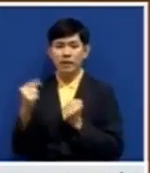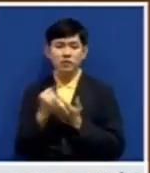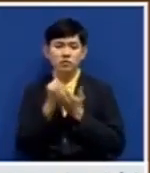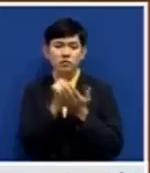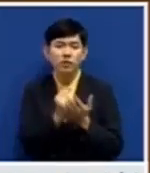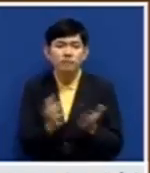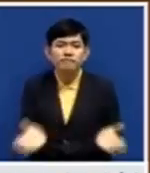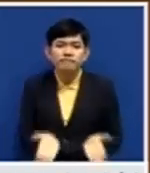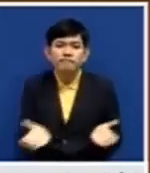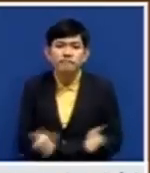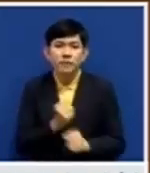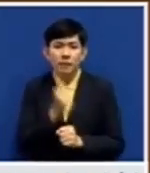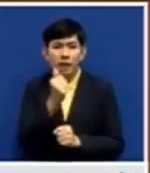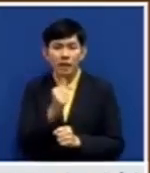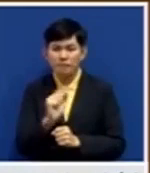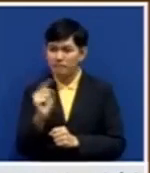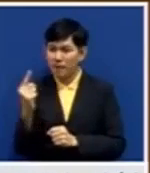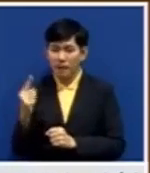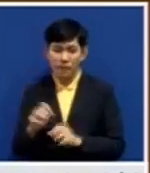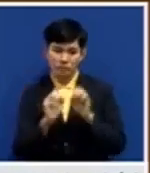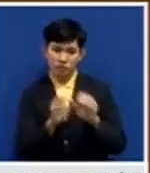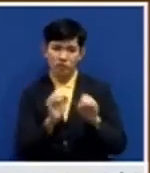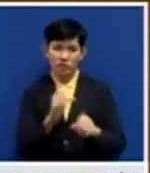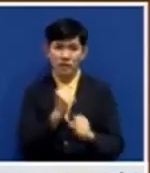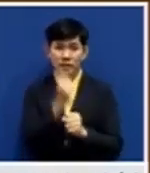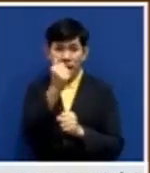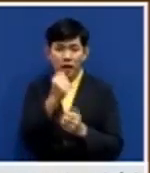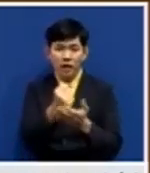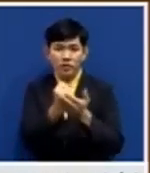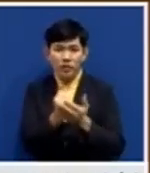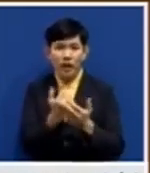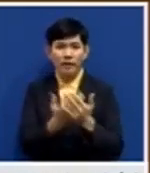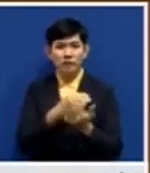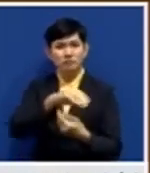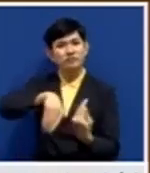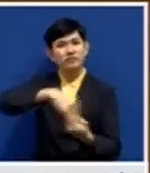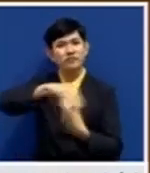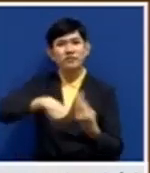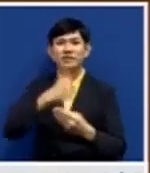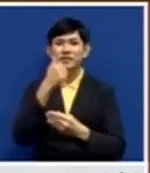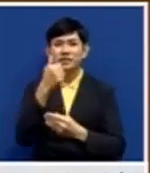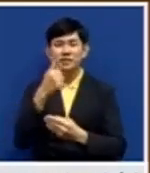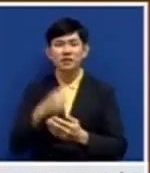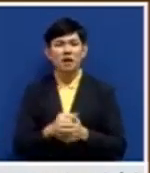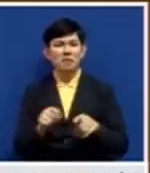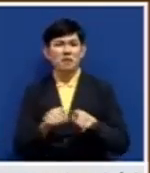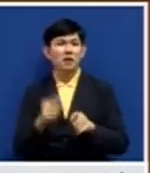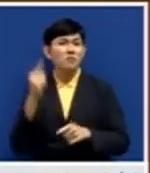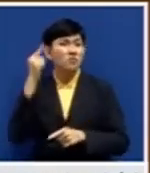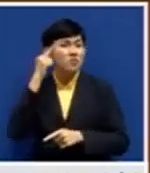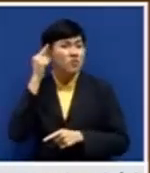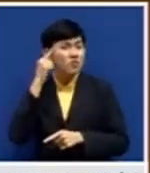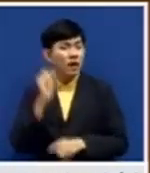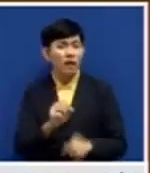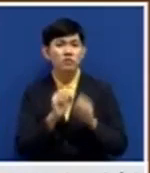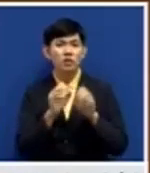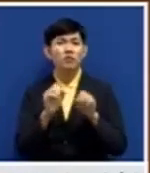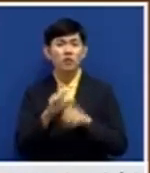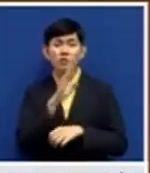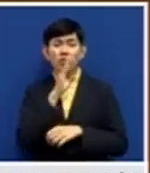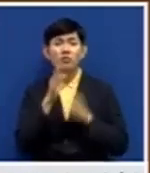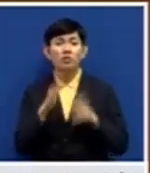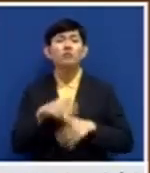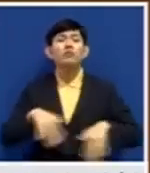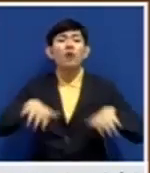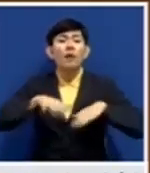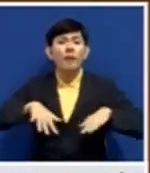ได้เอาสิ่งใหม่ๆเข้าไปได้มันก็สามารถสร้างมูลค่าได้ท่านก็รู้ว่าถ้าคนจนทั่วๆไปเนี่ย